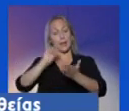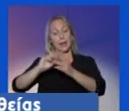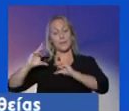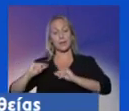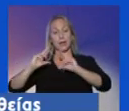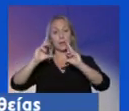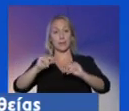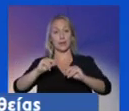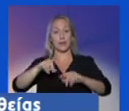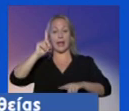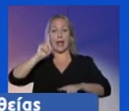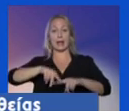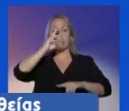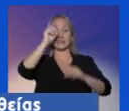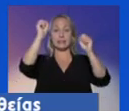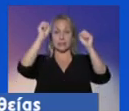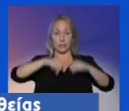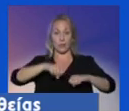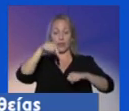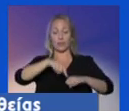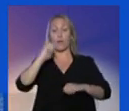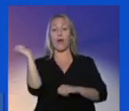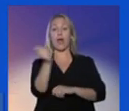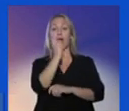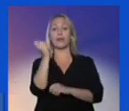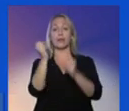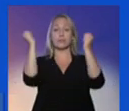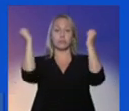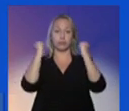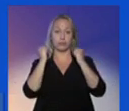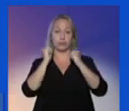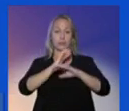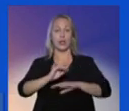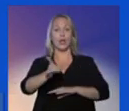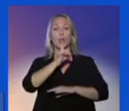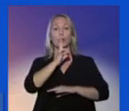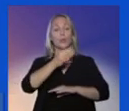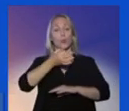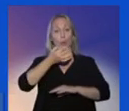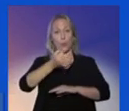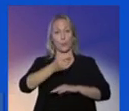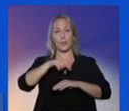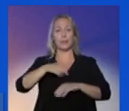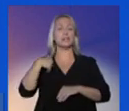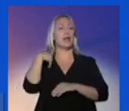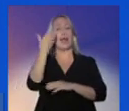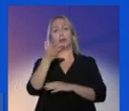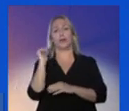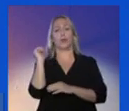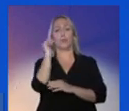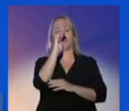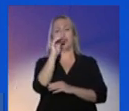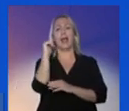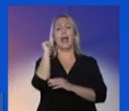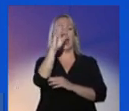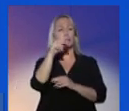Η Συμφωνία των Πρεσπών είναι μια εθνικά επιζήμια συμφωνία. Το ίδιο έχω πει και σε όλες τις διεθνείς επαφές μου,